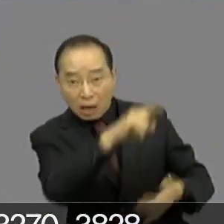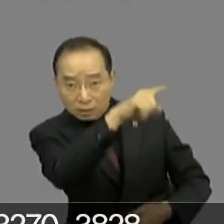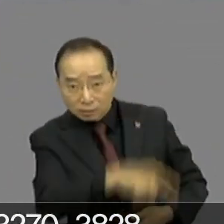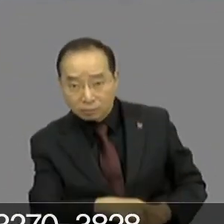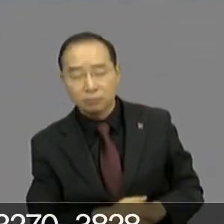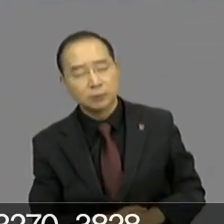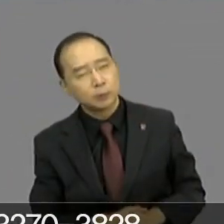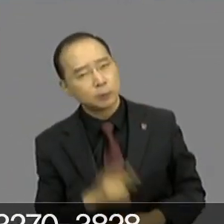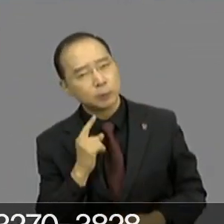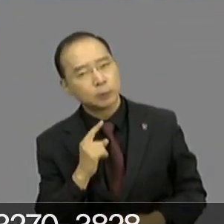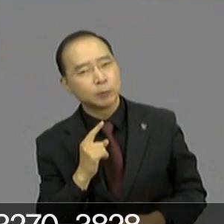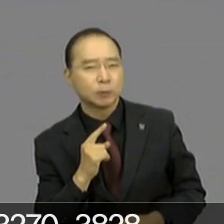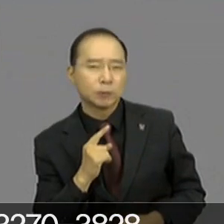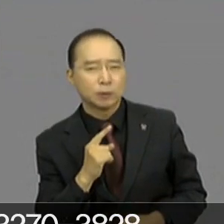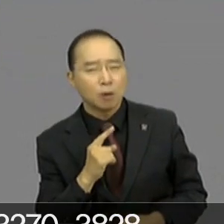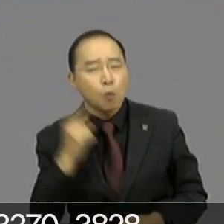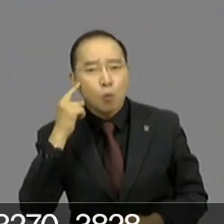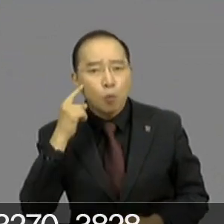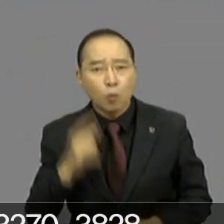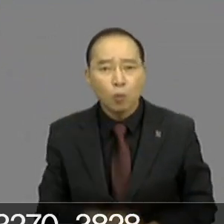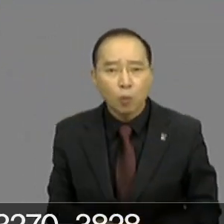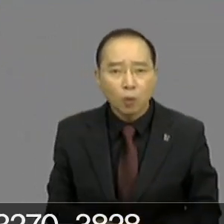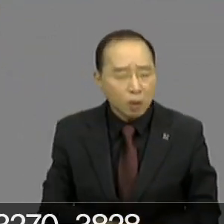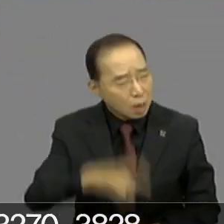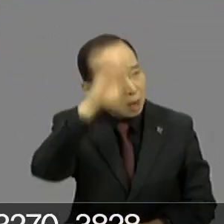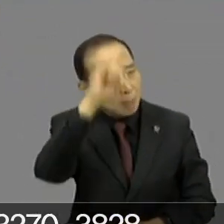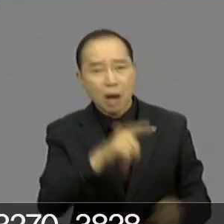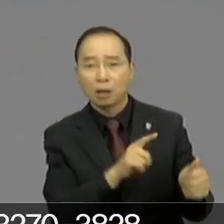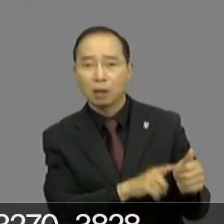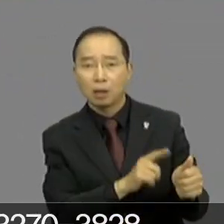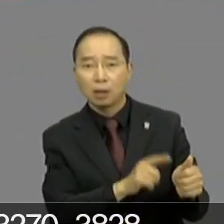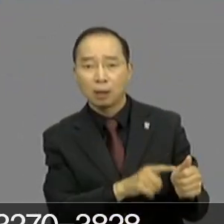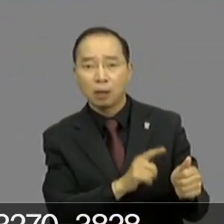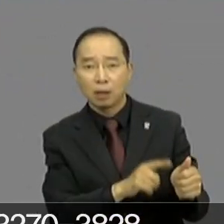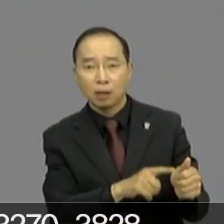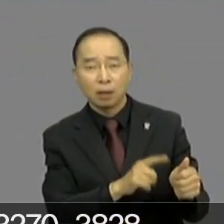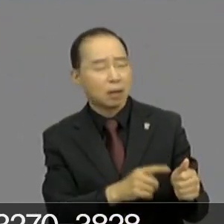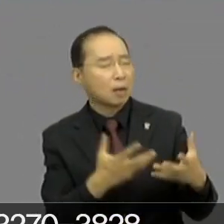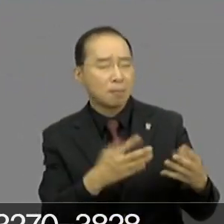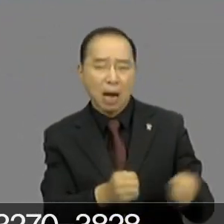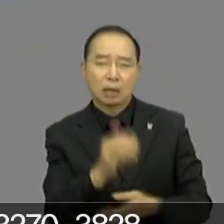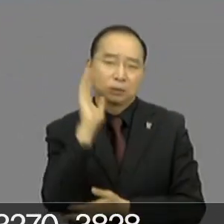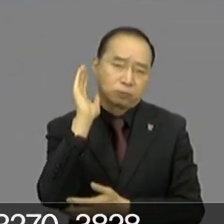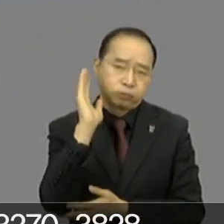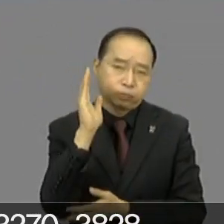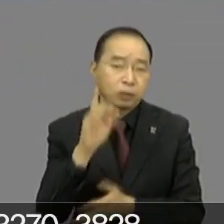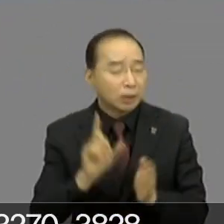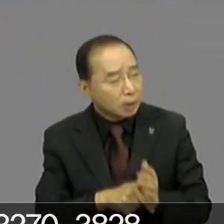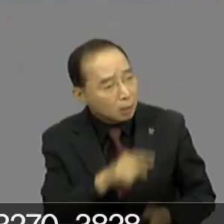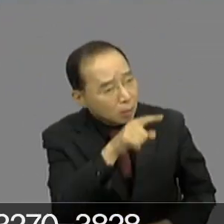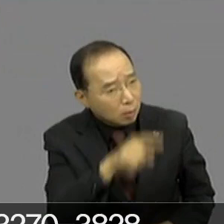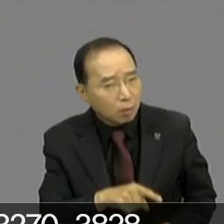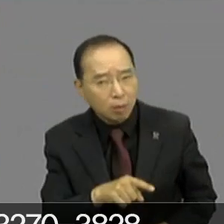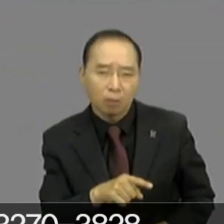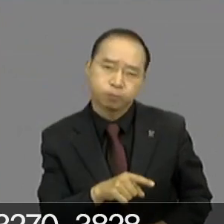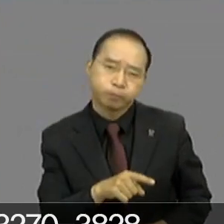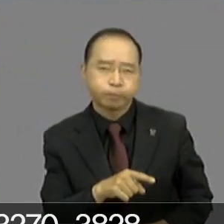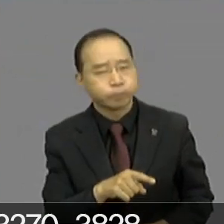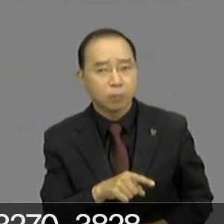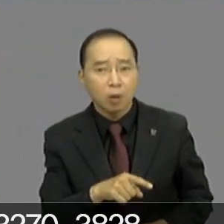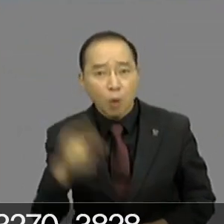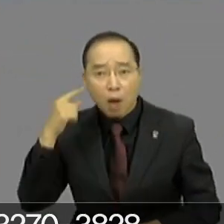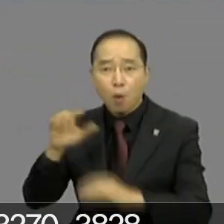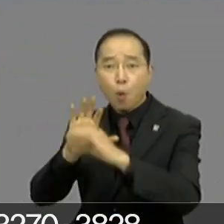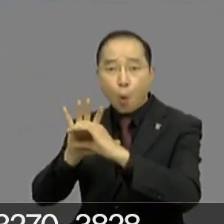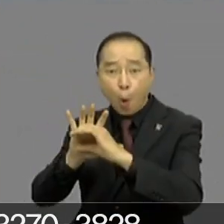그 왜 그 박영선 후보가 뭐 많은 얘기를 할 때가 뭘 좀 자랑을 해보죠 저는 왜냐하면 은 그러나